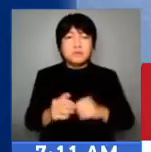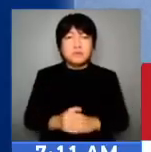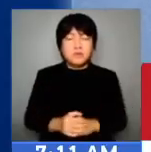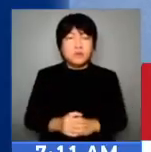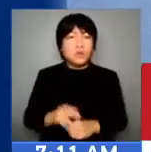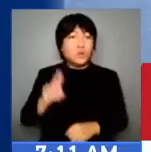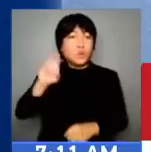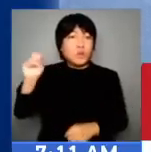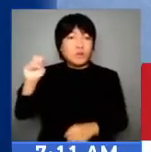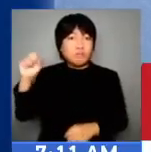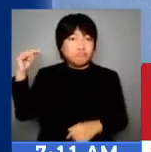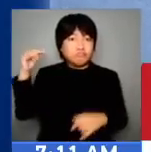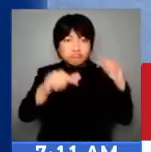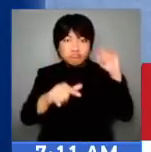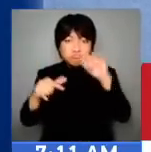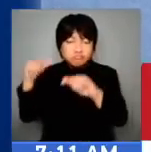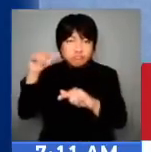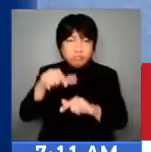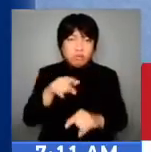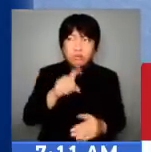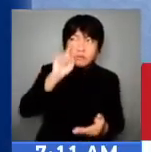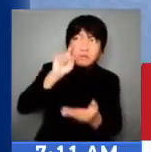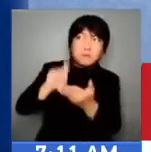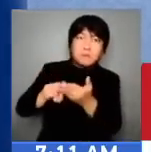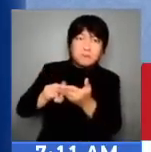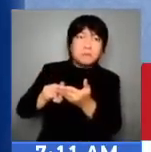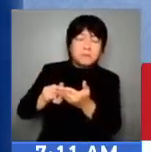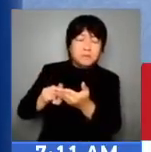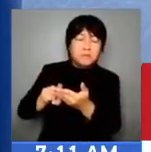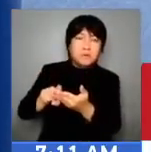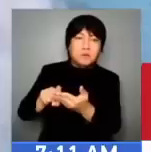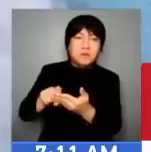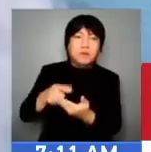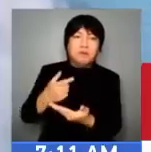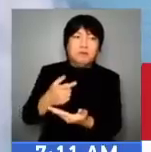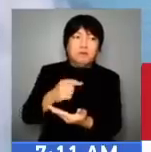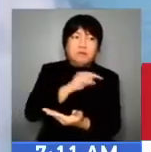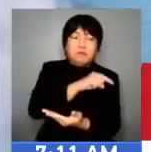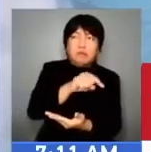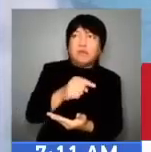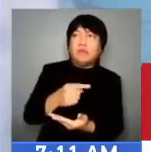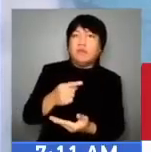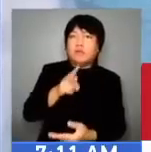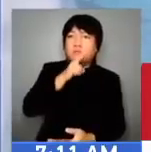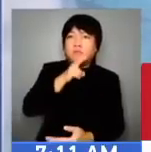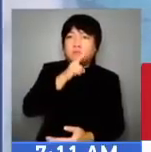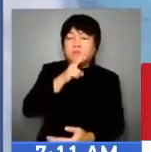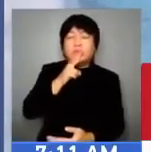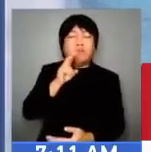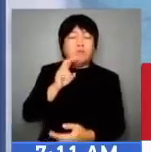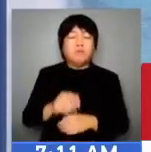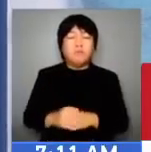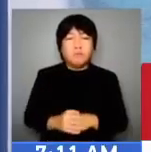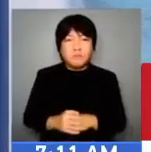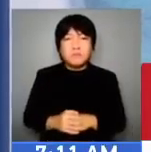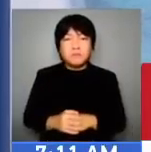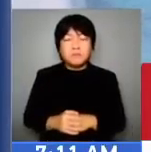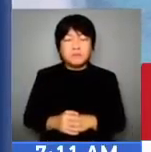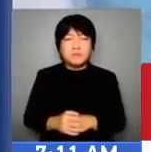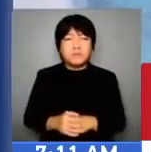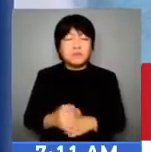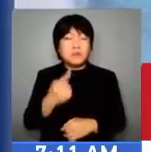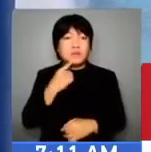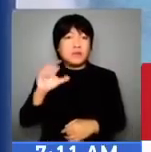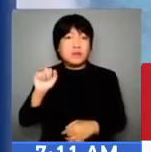mga kaalyado nito sa West Philippine Sea ay lalo daw nagpapataas ng tensyon. Pero sabi ni Carpio, hindi pwedeng ihambing ang